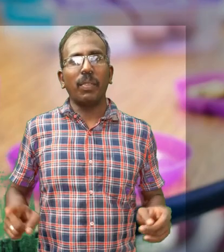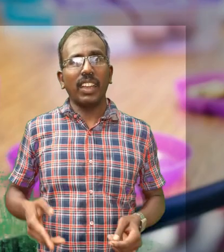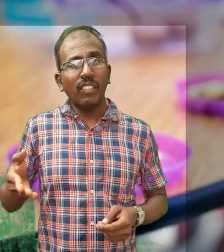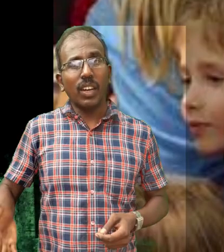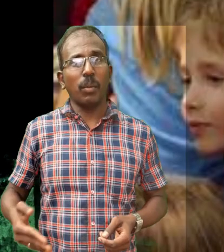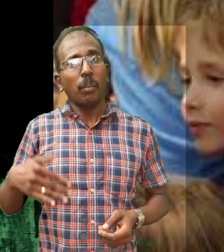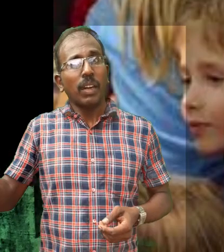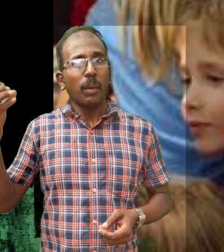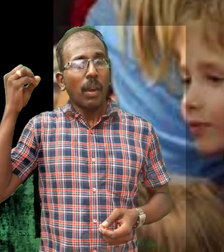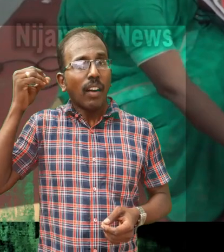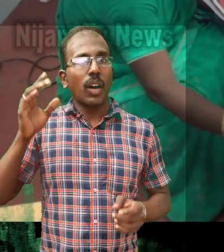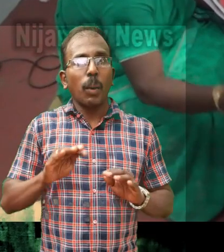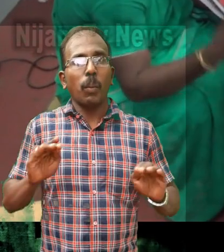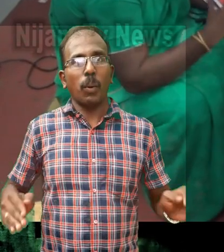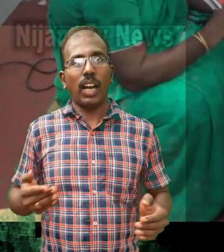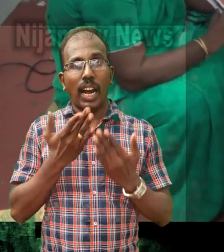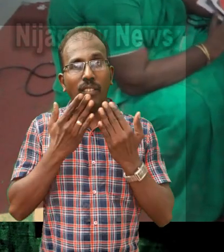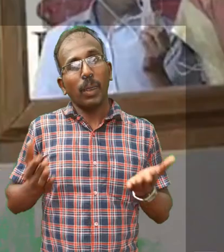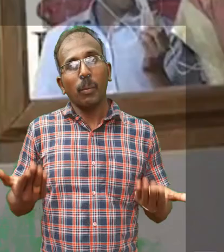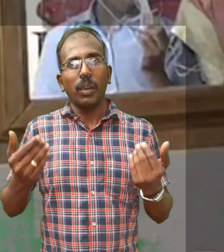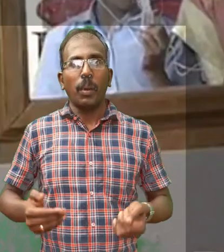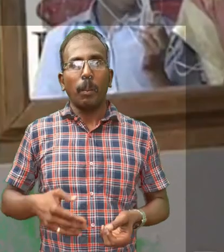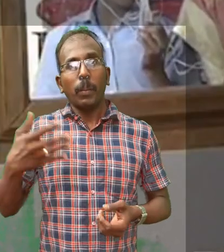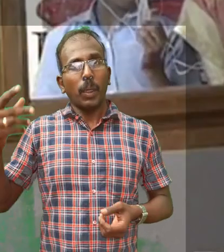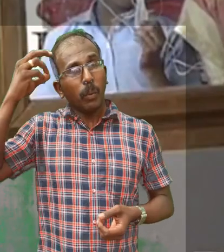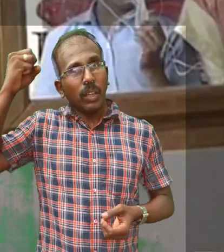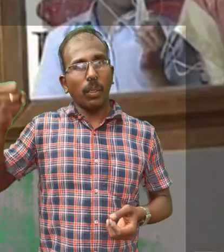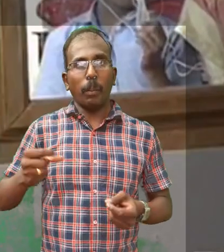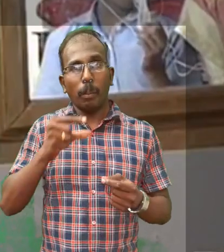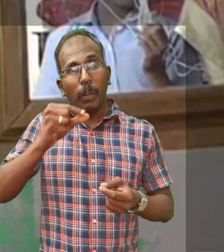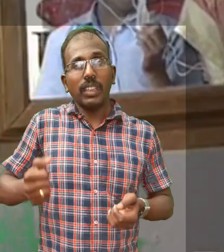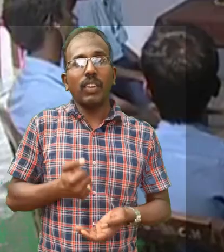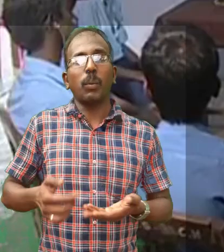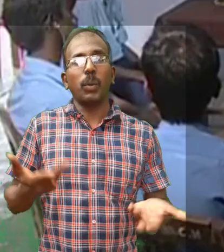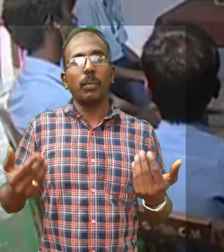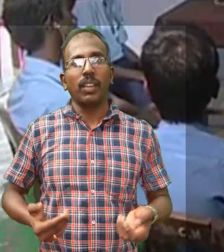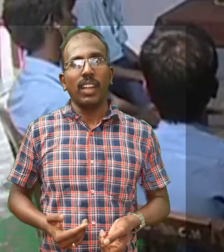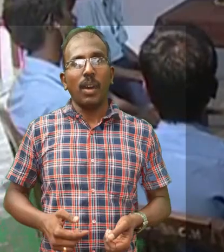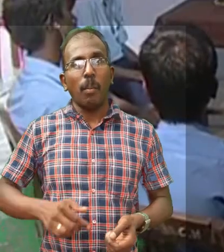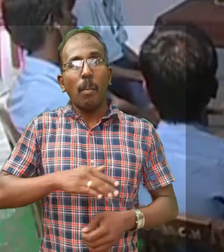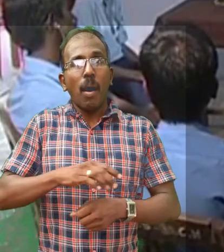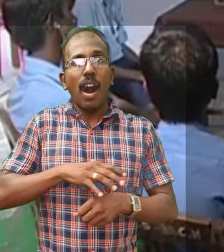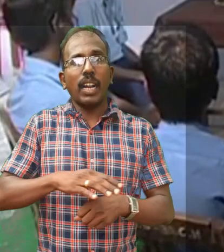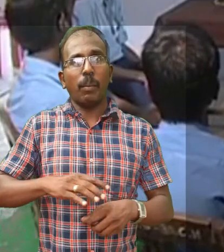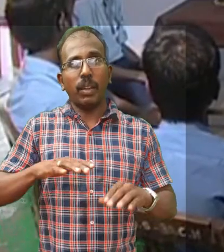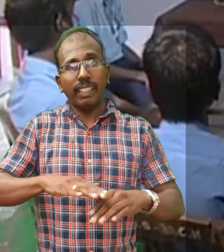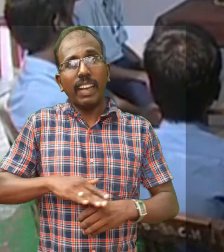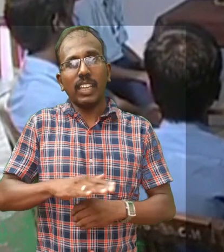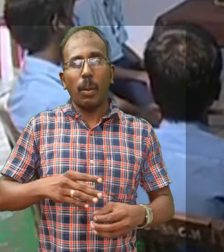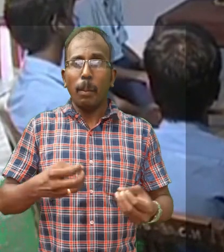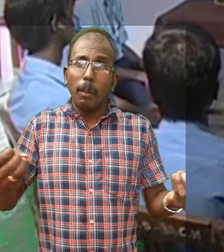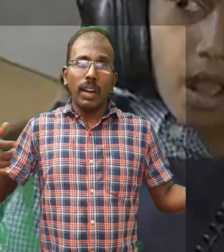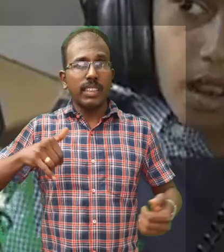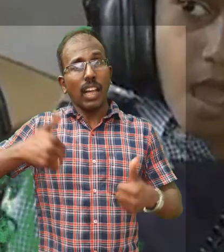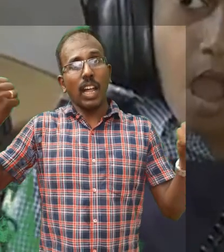வேண்டாம், இவர்களும் மற்ற மாணவர்களைப் போல கல்வி கற்க இயலும், பிறர் புரிந்து கொள்ளும் வகையில் பேச வைக்க முடியும், மாநில மற்றும் தேசிய அளவில் பல